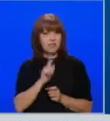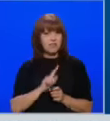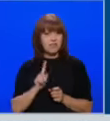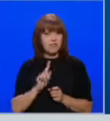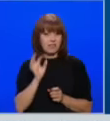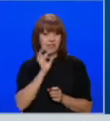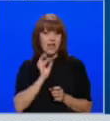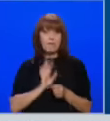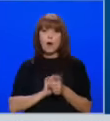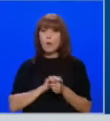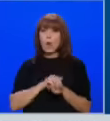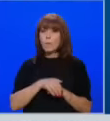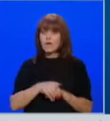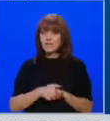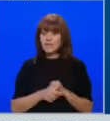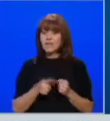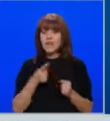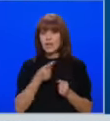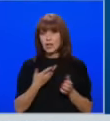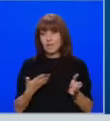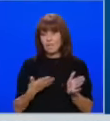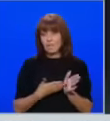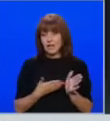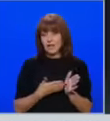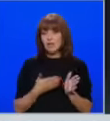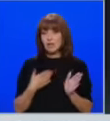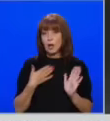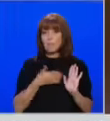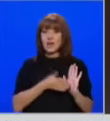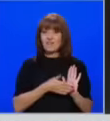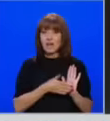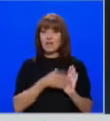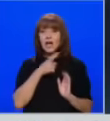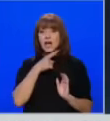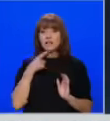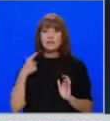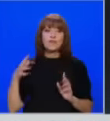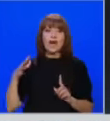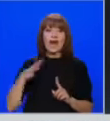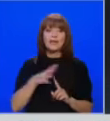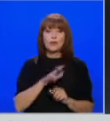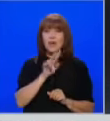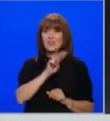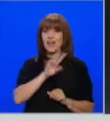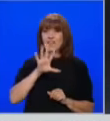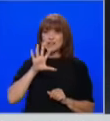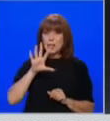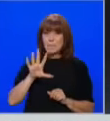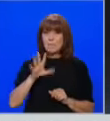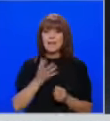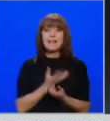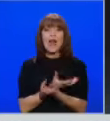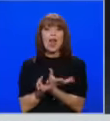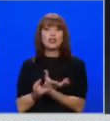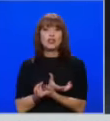в дълбоко противоречие с правилата на международното хуманитарно право. Русия атакува с общо 25 дрона Одеска област, съобщават от